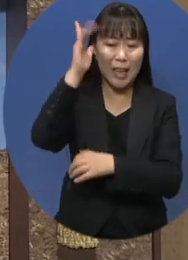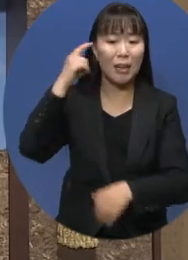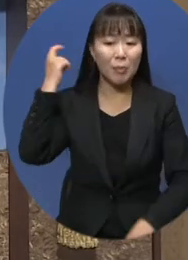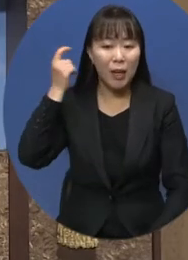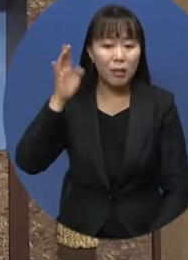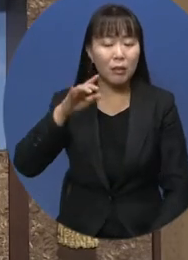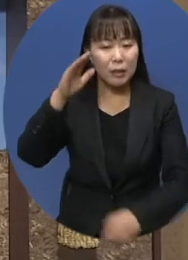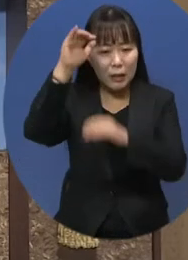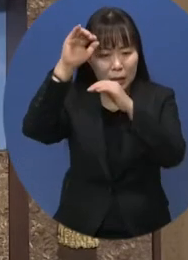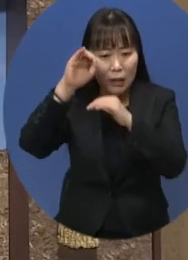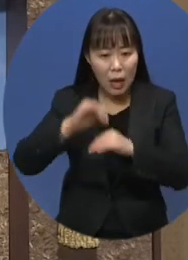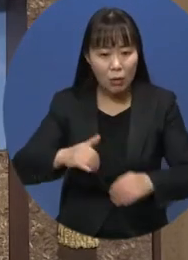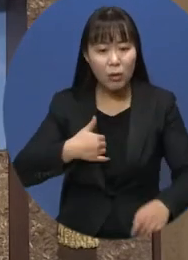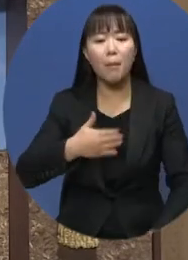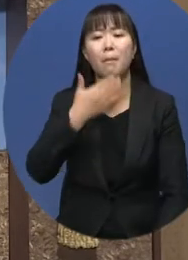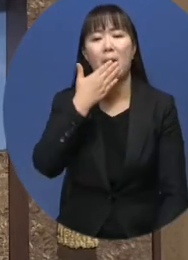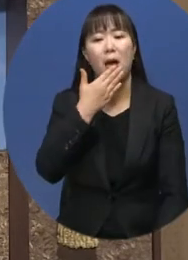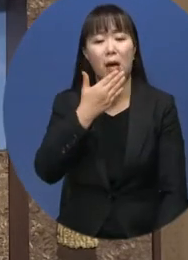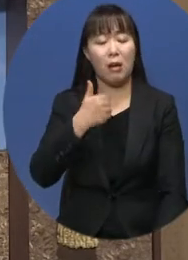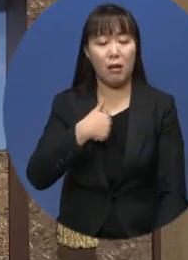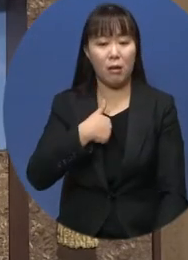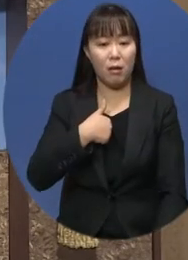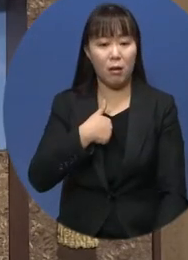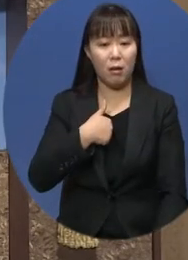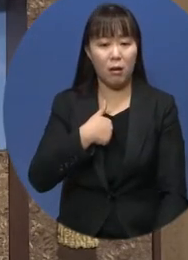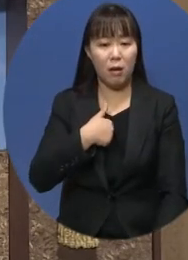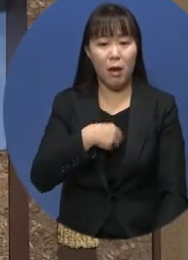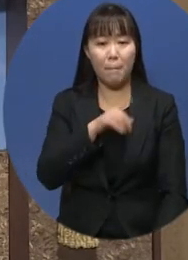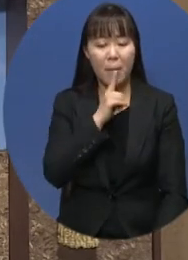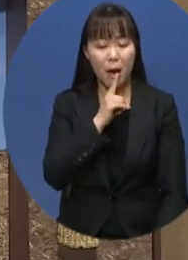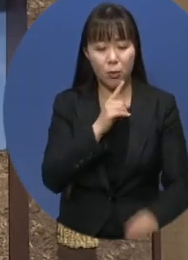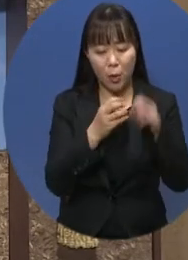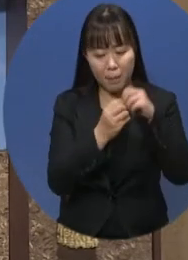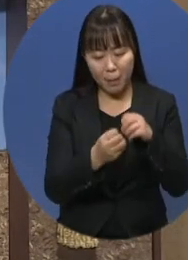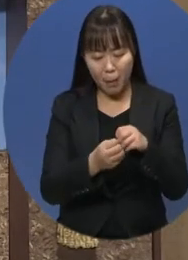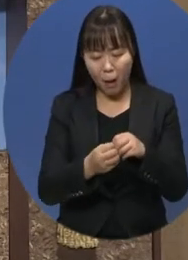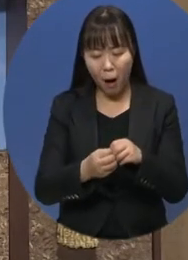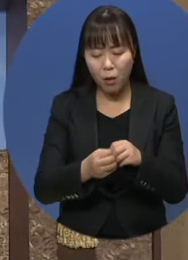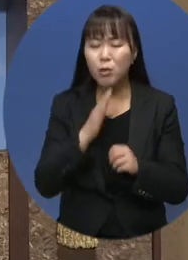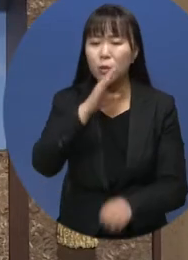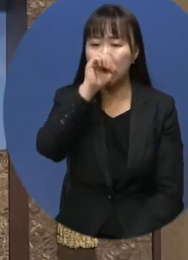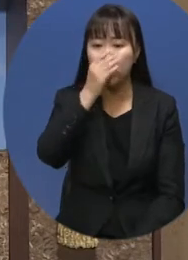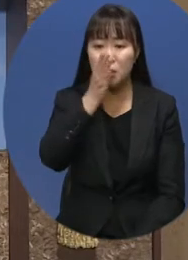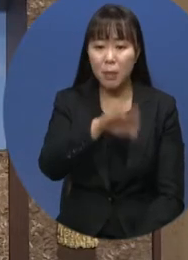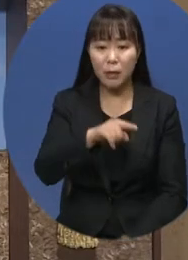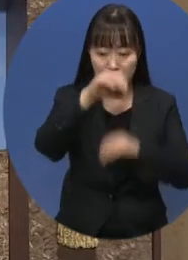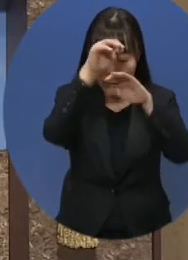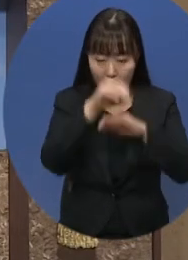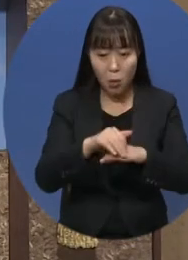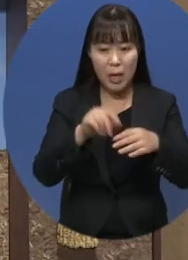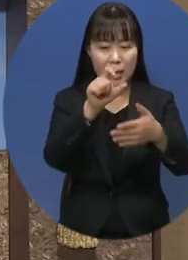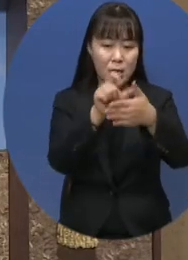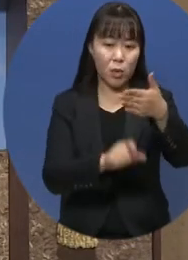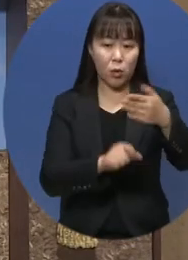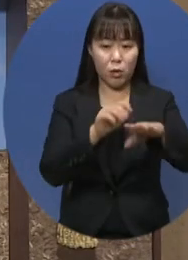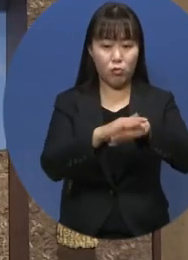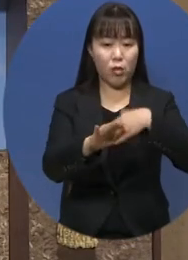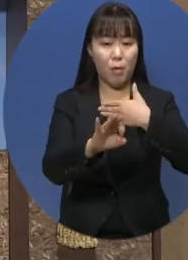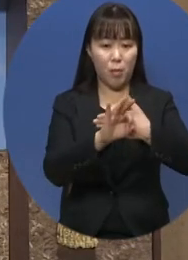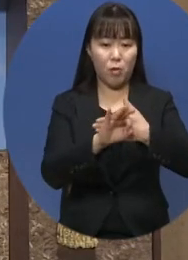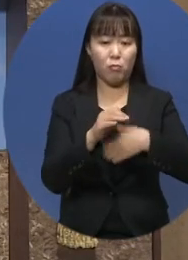그들은 이야기를 할 수가 있어요 예 근데 이게 구전되는 것도 좋지만 아이 내용을 기록했다 라면